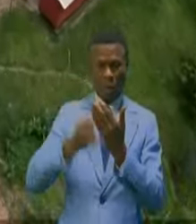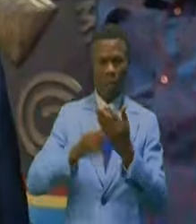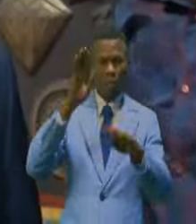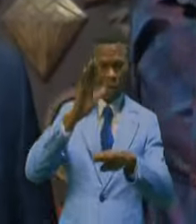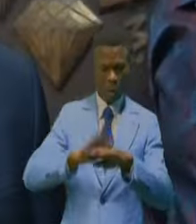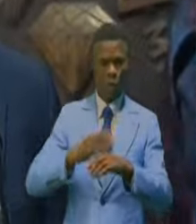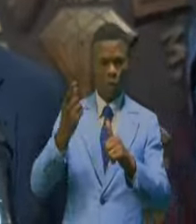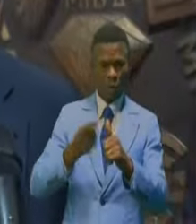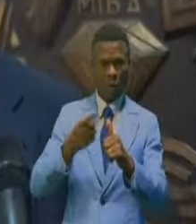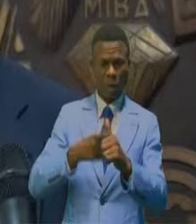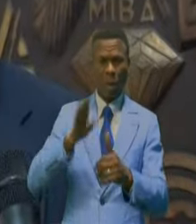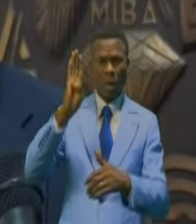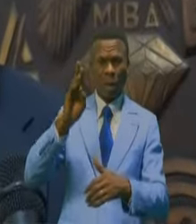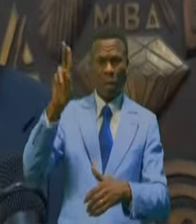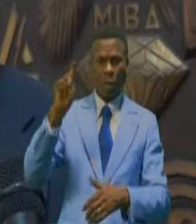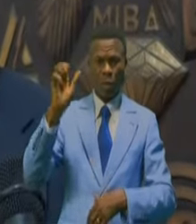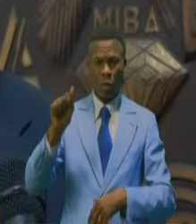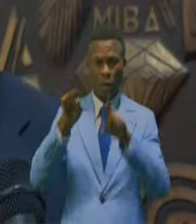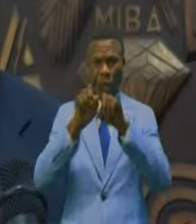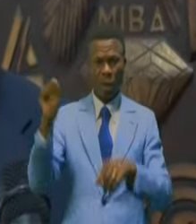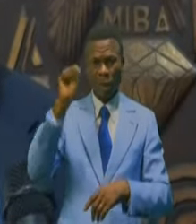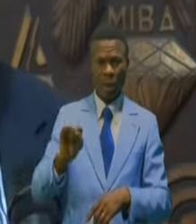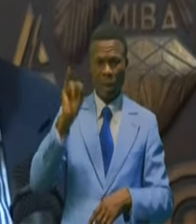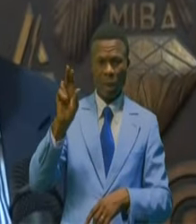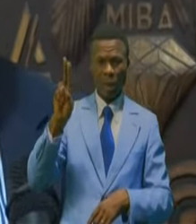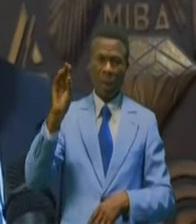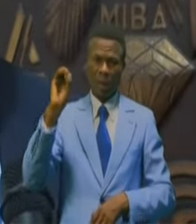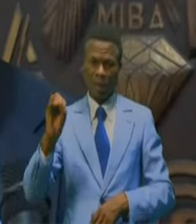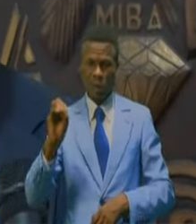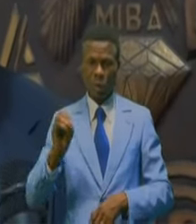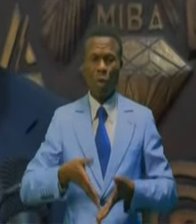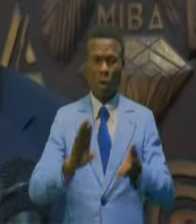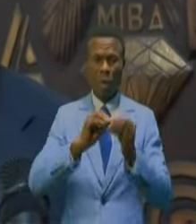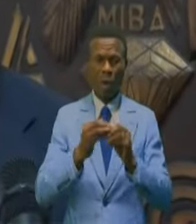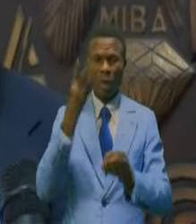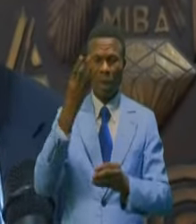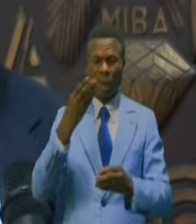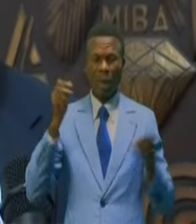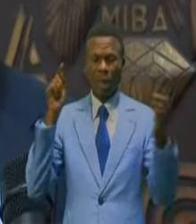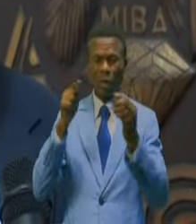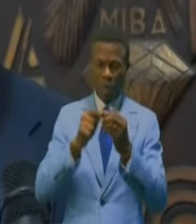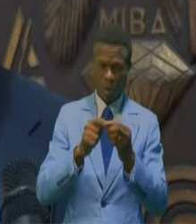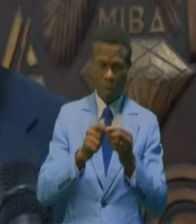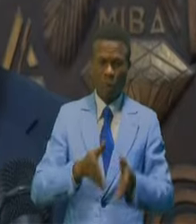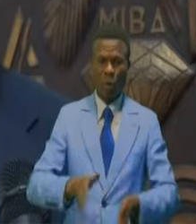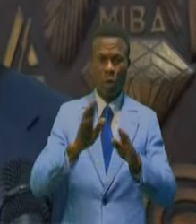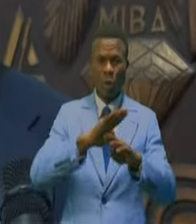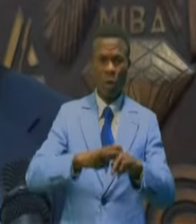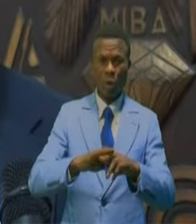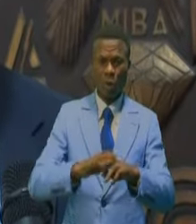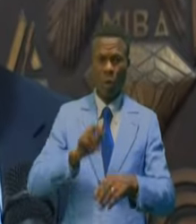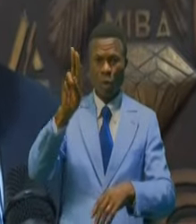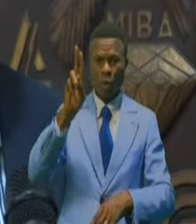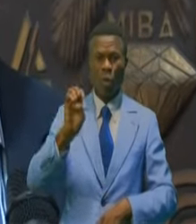toucher Bouta, va toucher Iziro, avec la RN4, axe Kisangani, Bouta, Iziro, avec le chemin de fer de Zouélé,